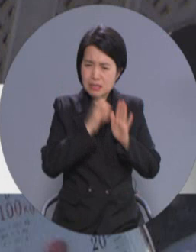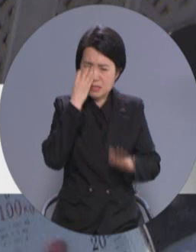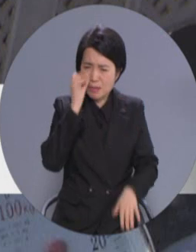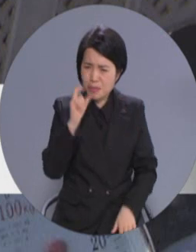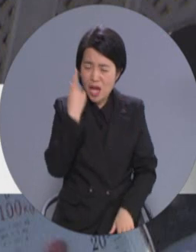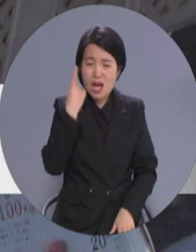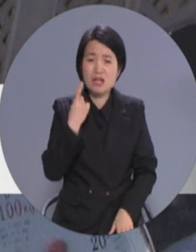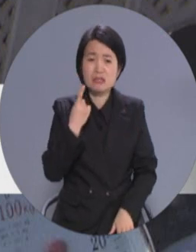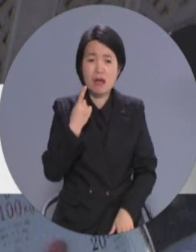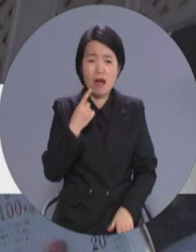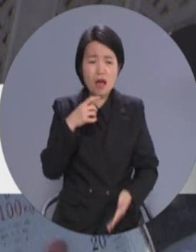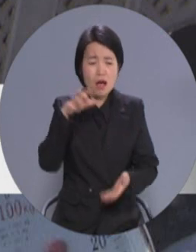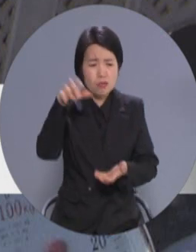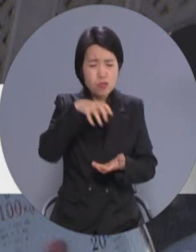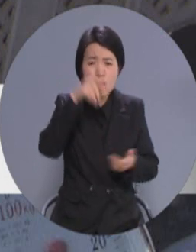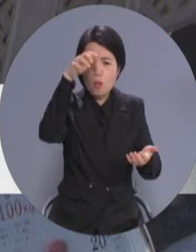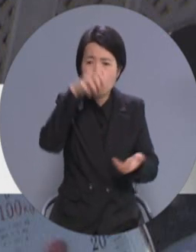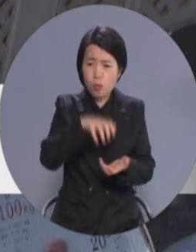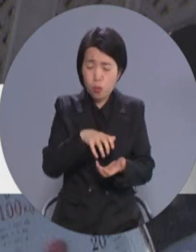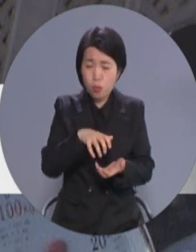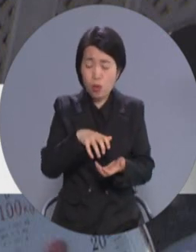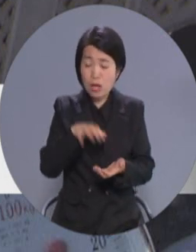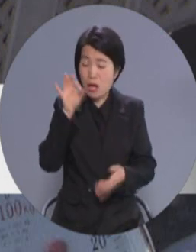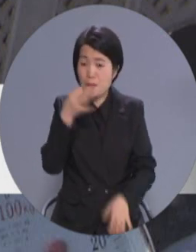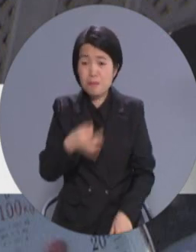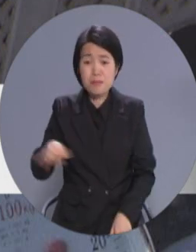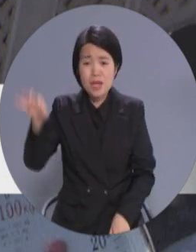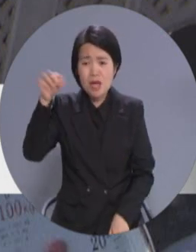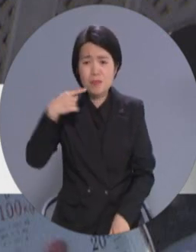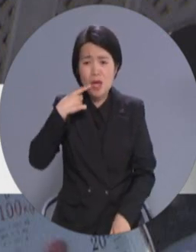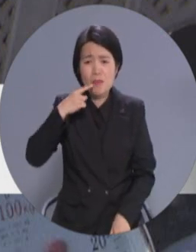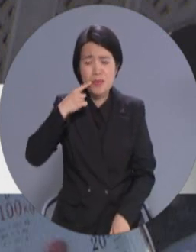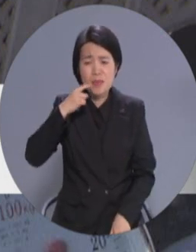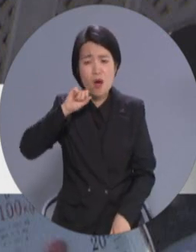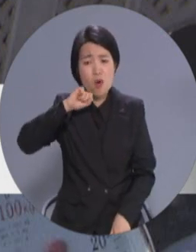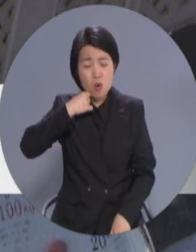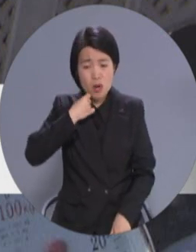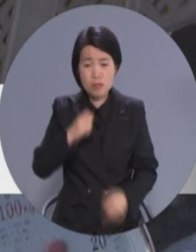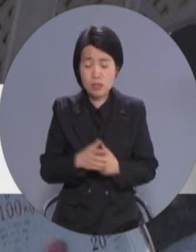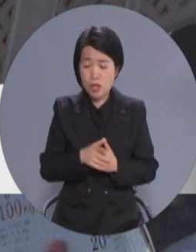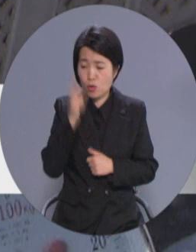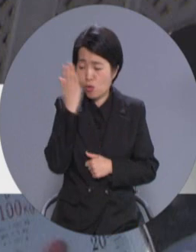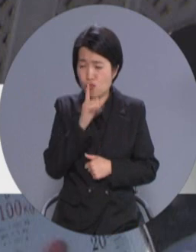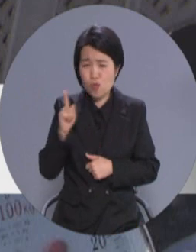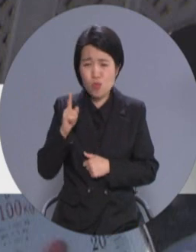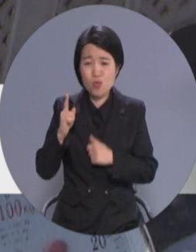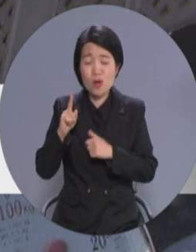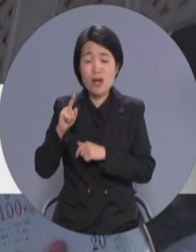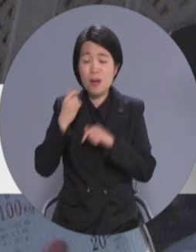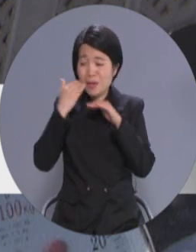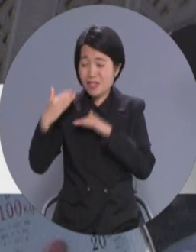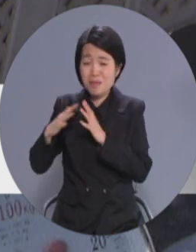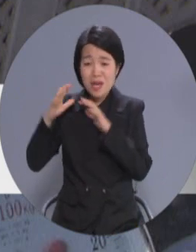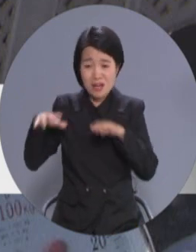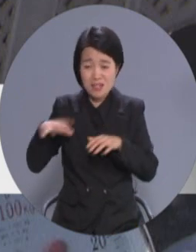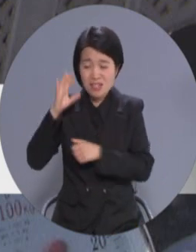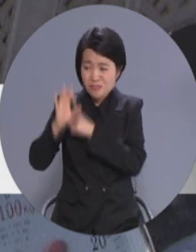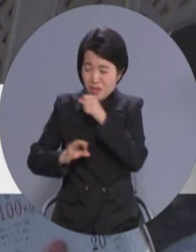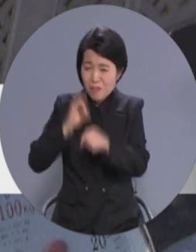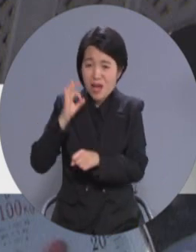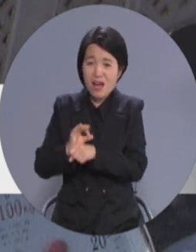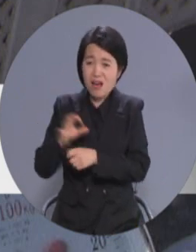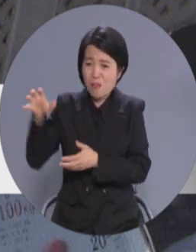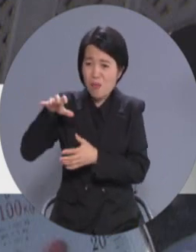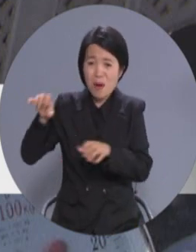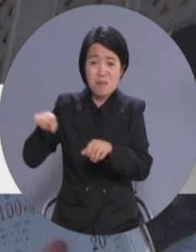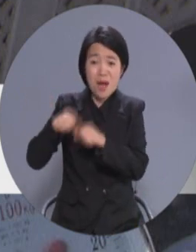올라 맛보기 힘든 귀한 음식인데 여수의 작은 어촌마을이 10년 만에 새조개 풍년을 맞았다고 합니다.